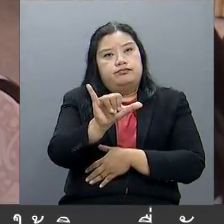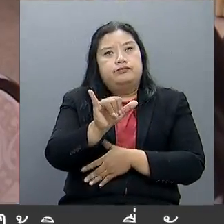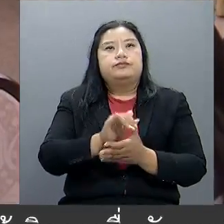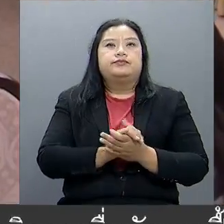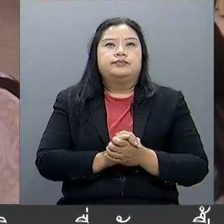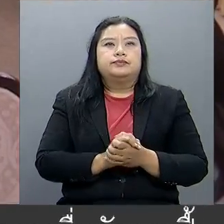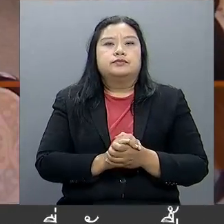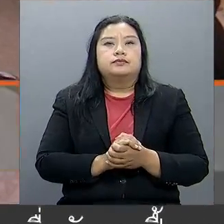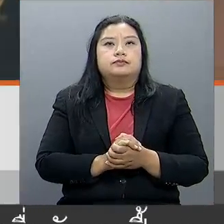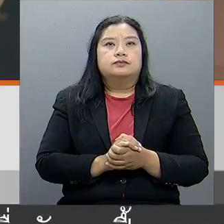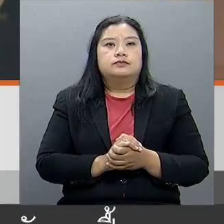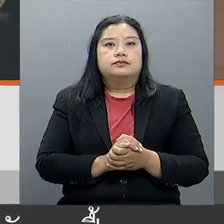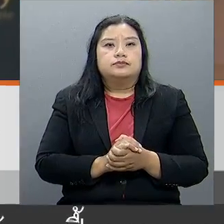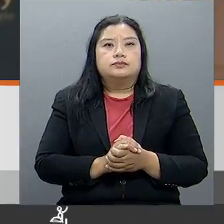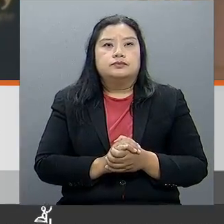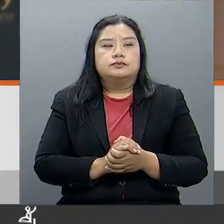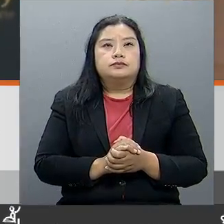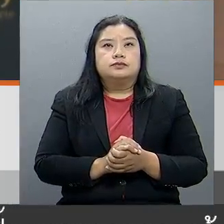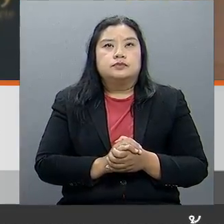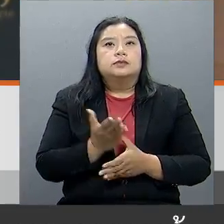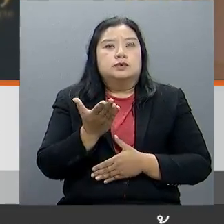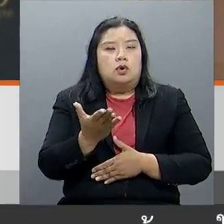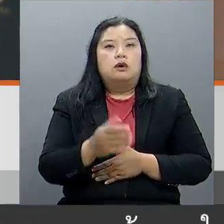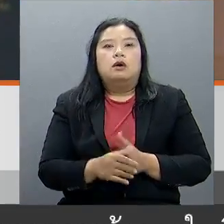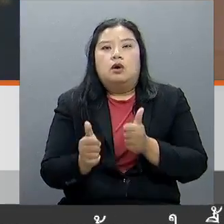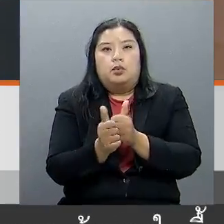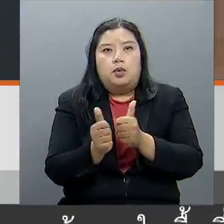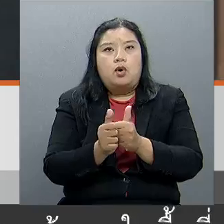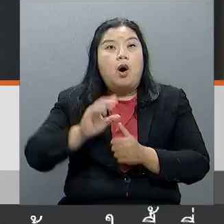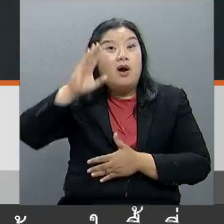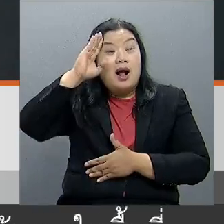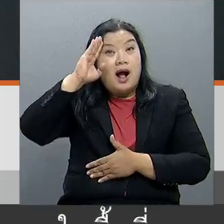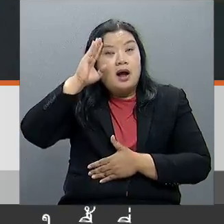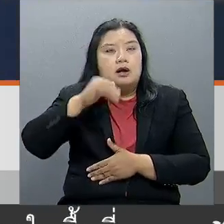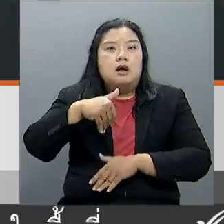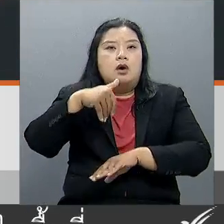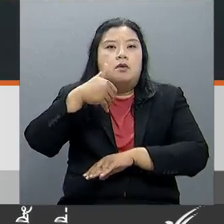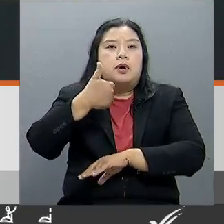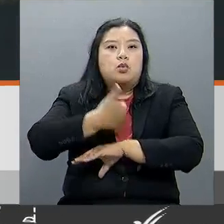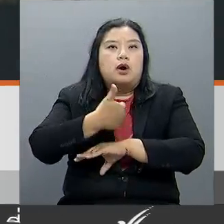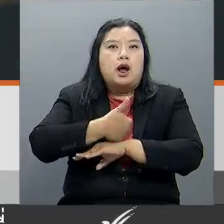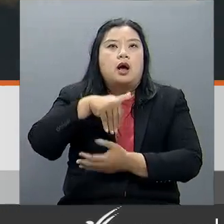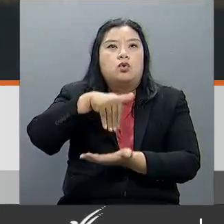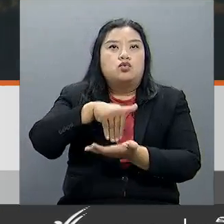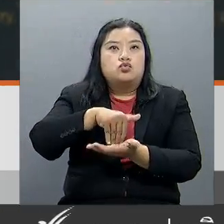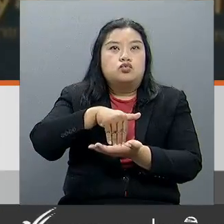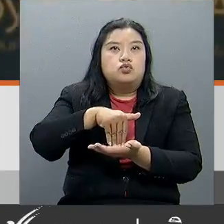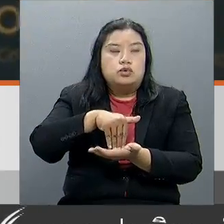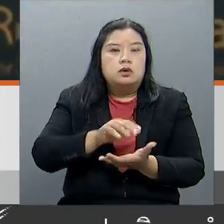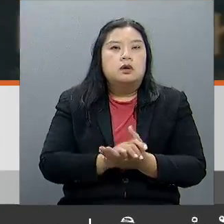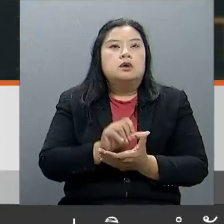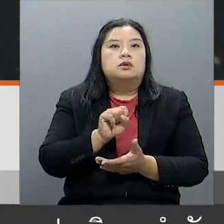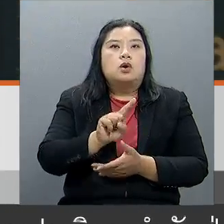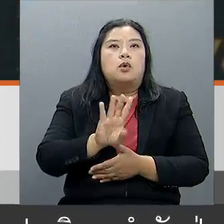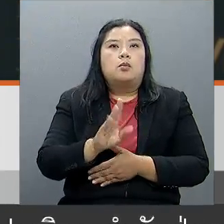พลเอกณัฐพลศรีสวัสดิ์ที่ปรึกษากองทัพบกในฐานะผอ.ศูนย์บริหารสถานการณ์แพร่ระบาดของโรคติดเชื้อไวรัสโคโรนา